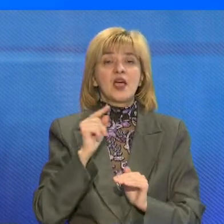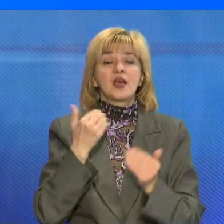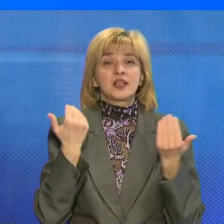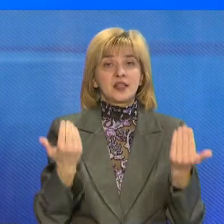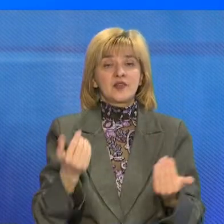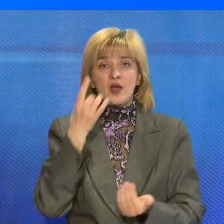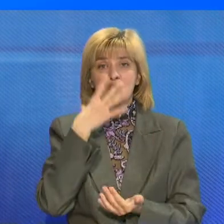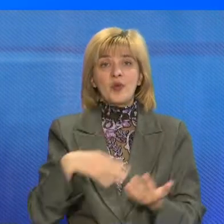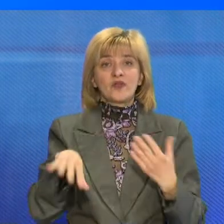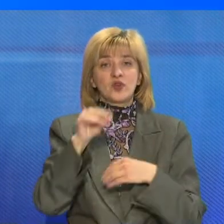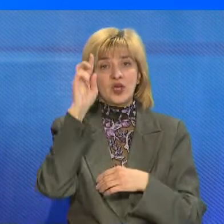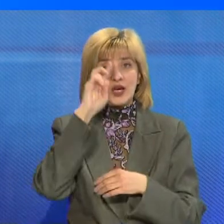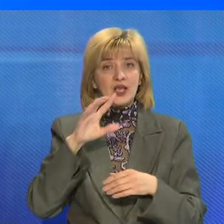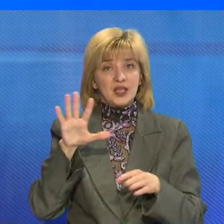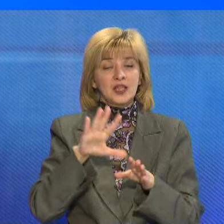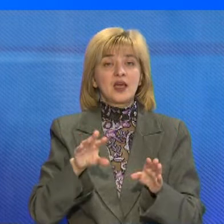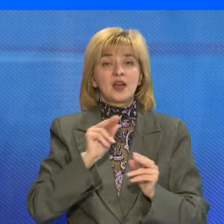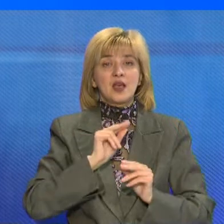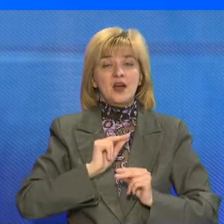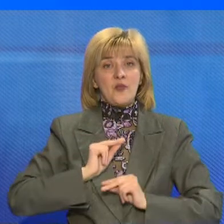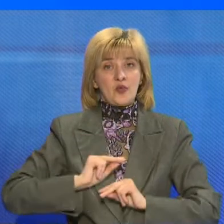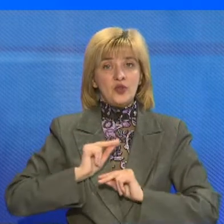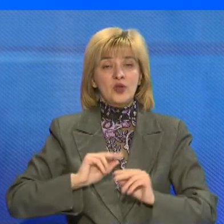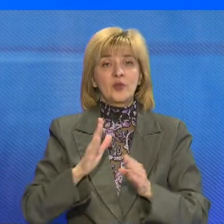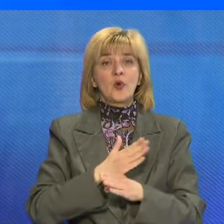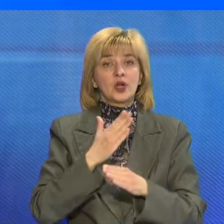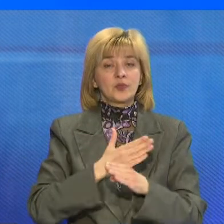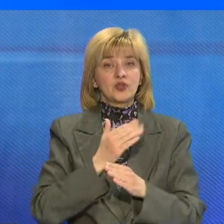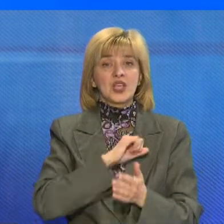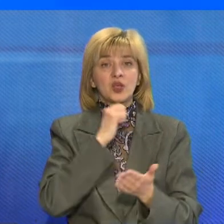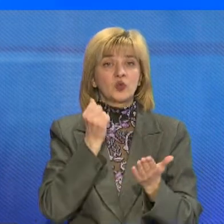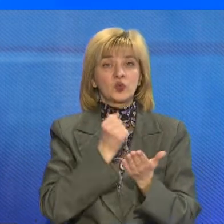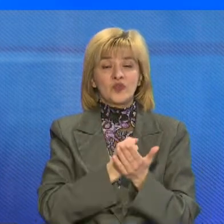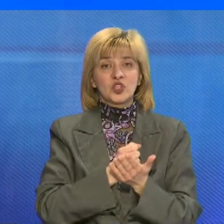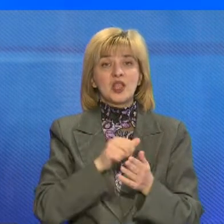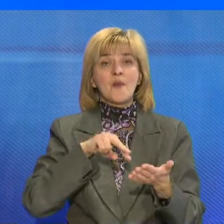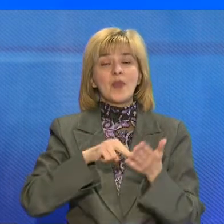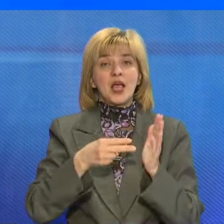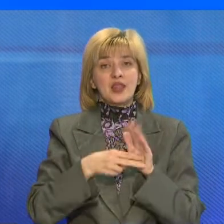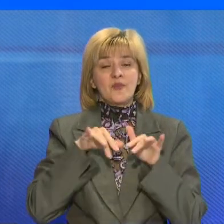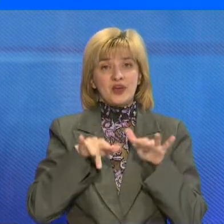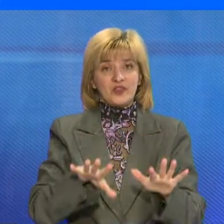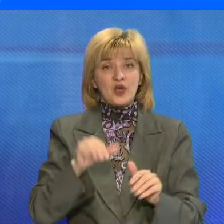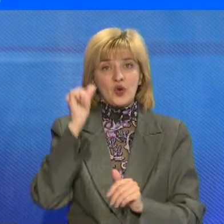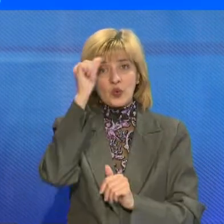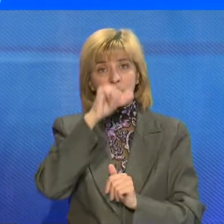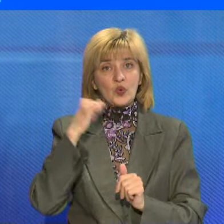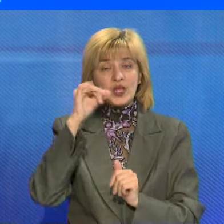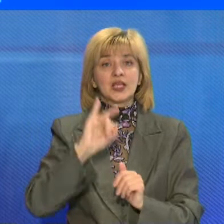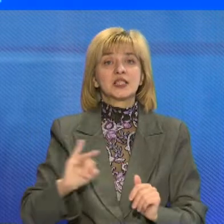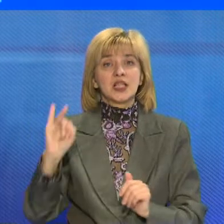па ўсёй краіне, вядзецца работа па распрацоўцы і зацверджанні плана мерапрыемстваў па правядзенні года гістарычнай